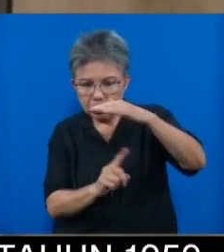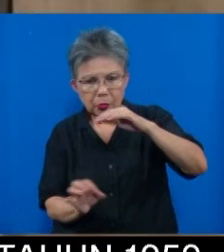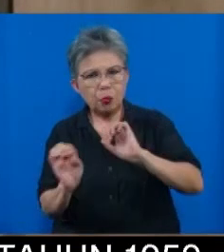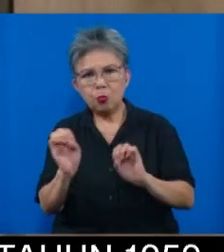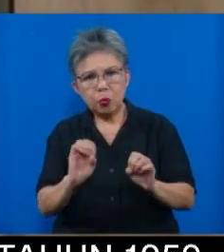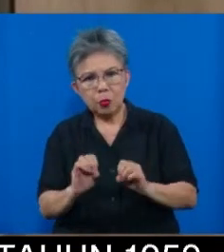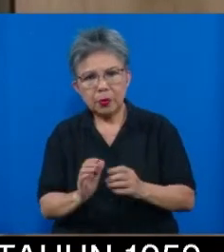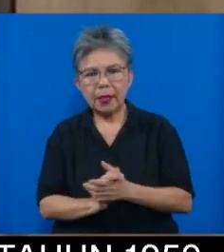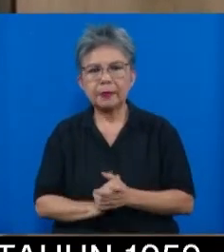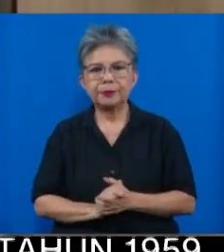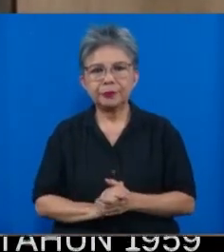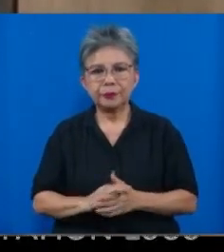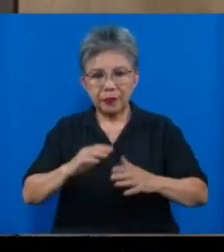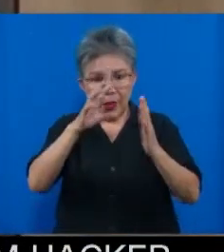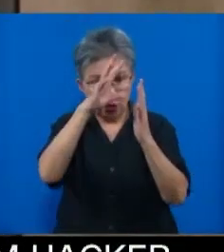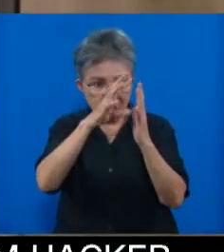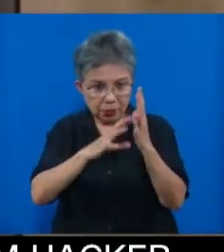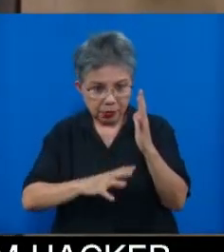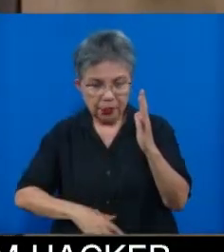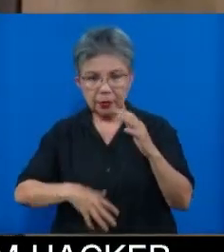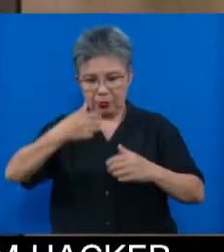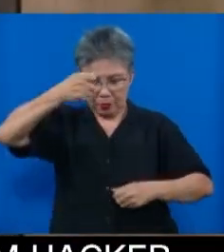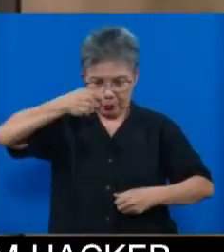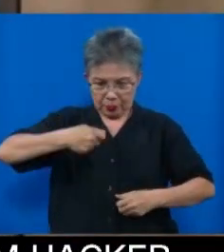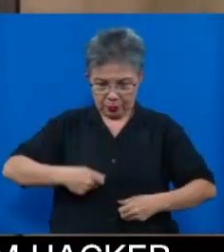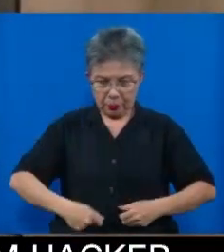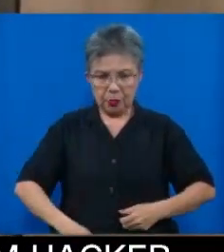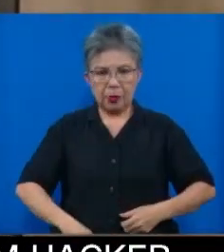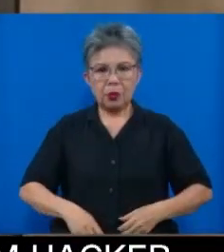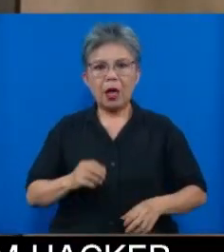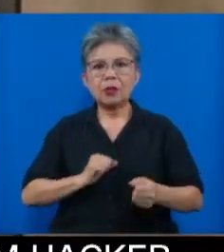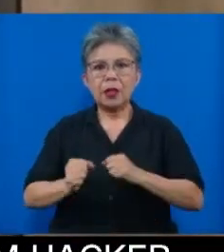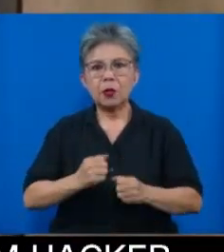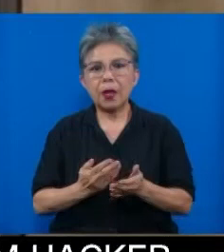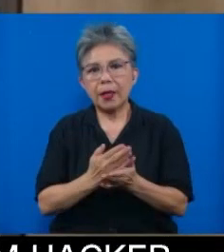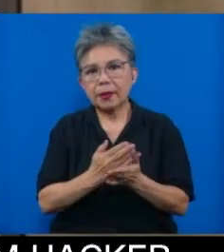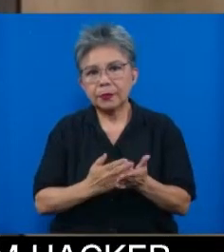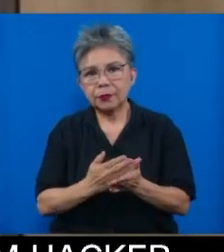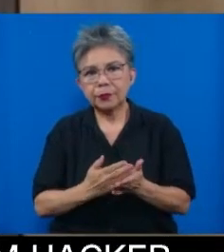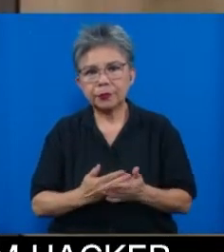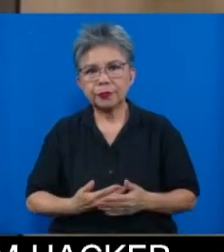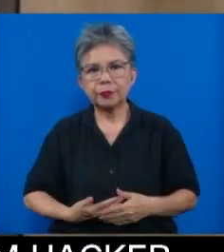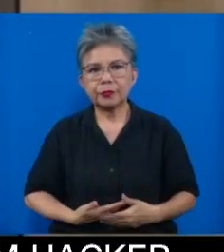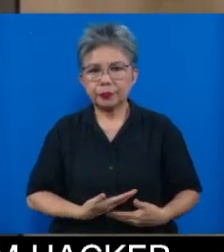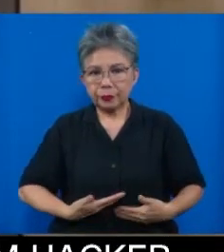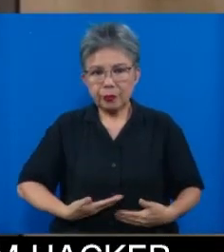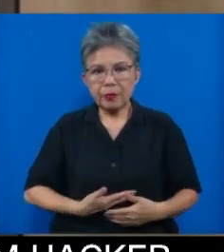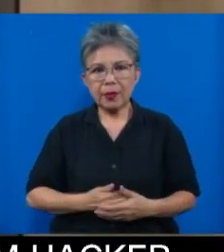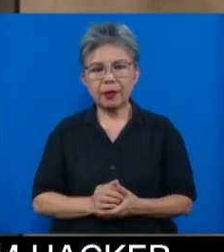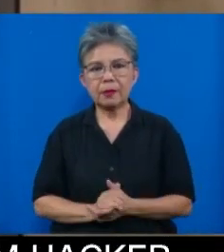kemudian dari hasil analisis tersebut perlu dilakukan pengambilan anak kunci tersebut